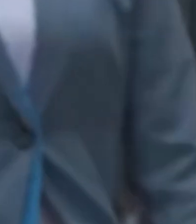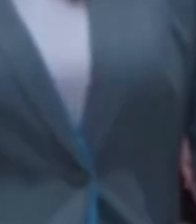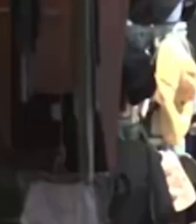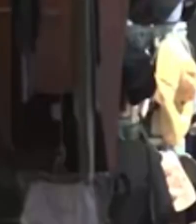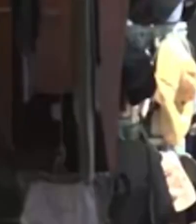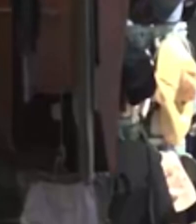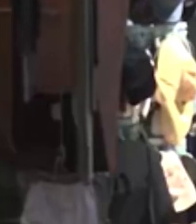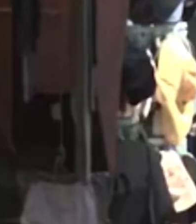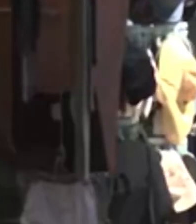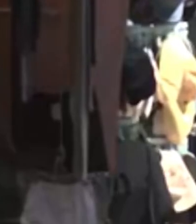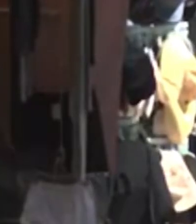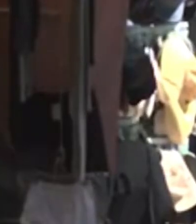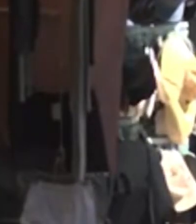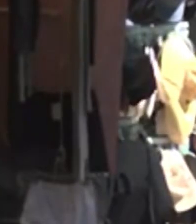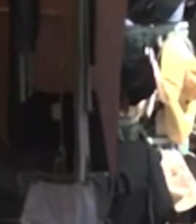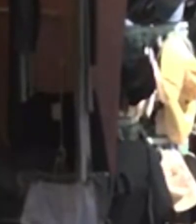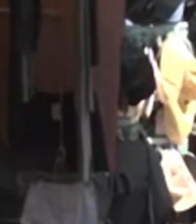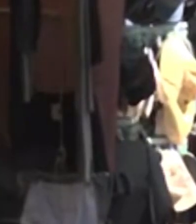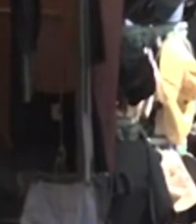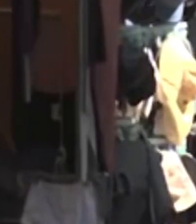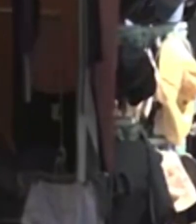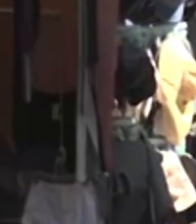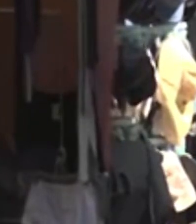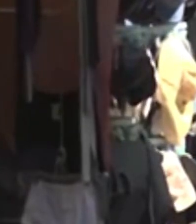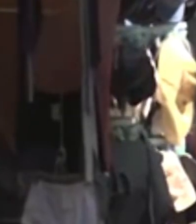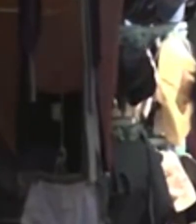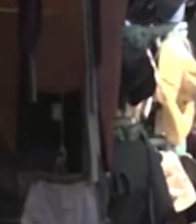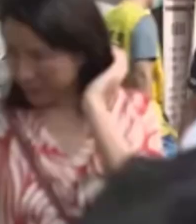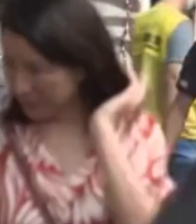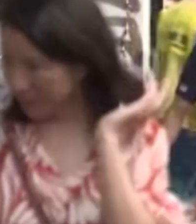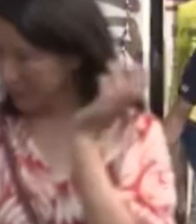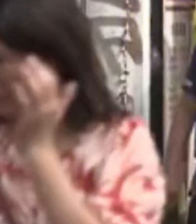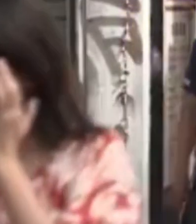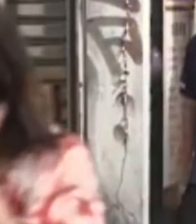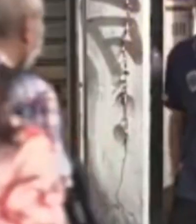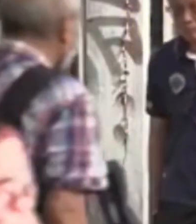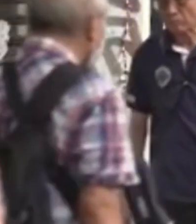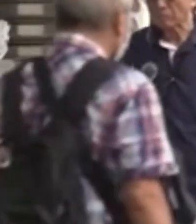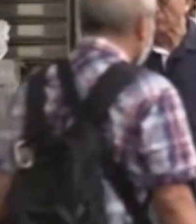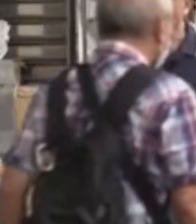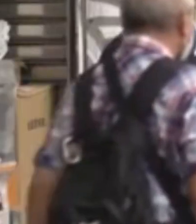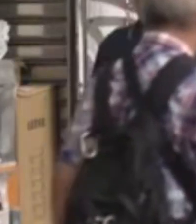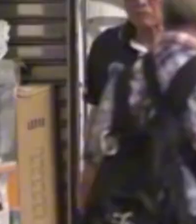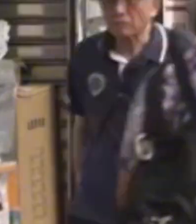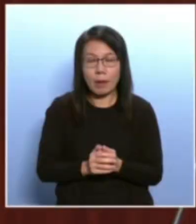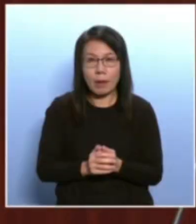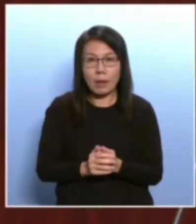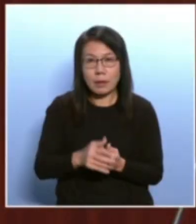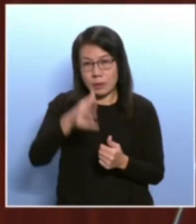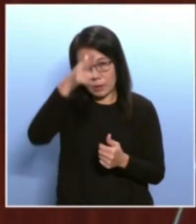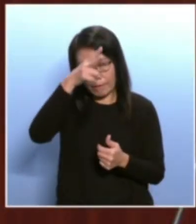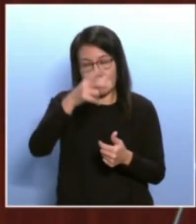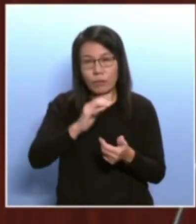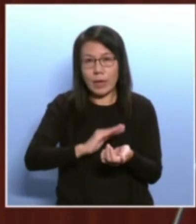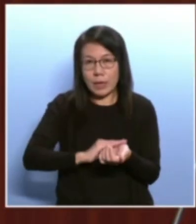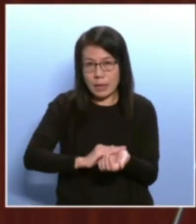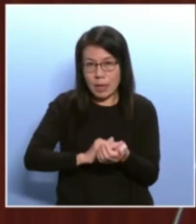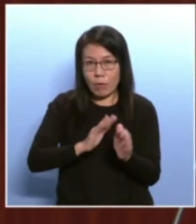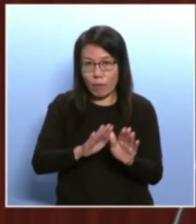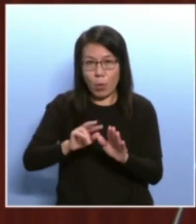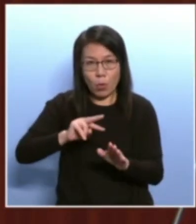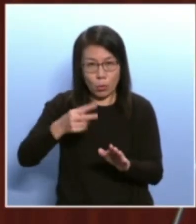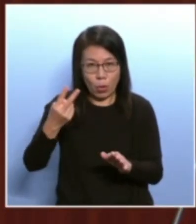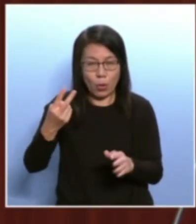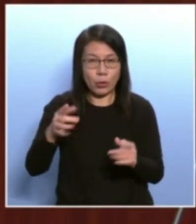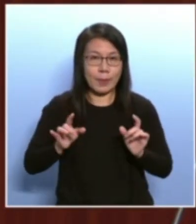层医疗促进健康和疾病预防，改善公营医疗服务，同时推